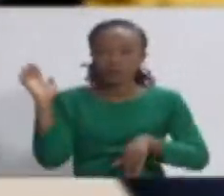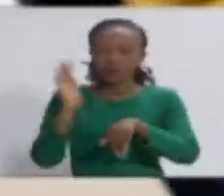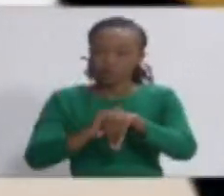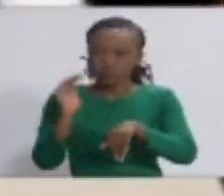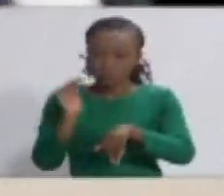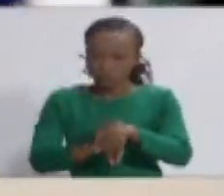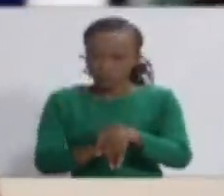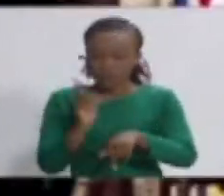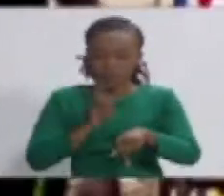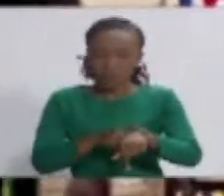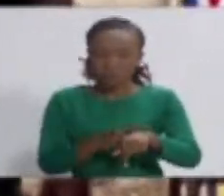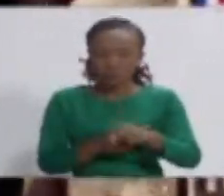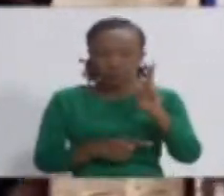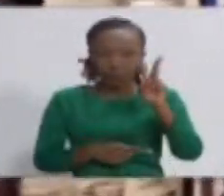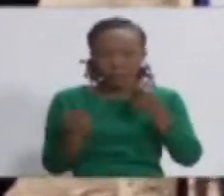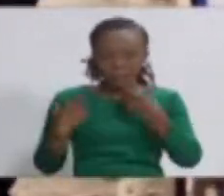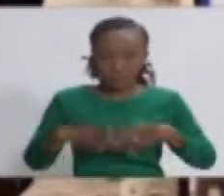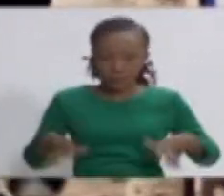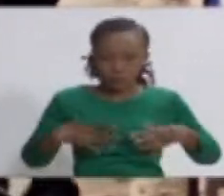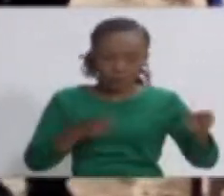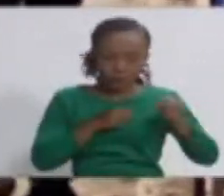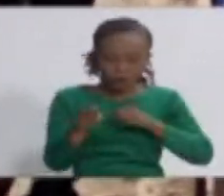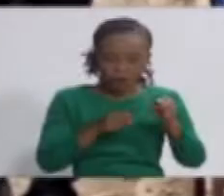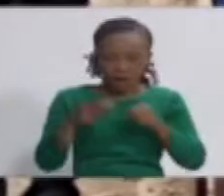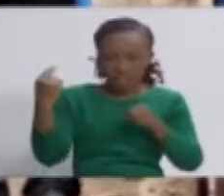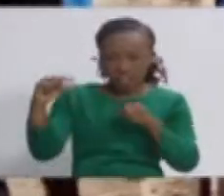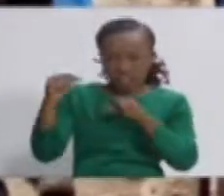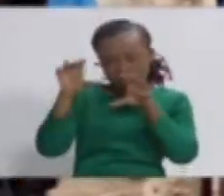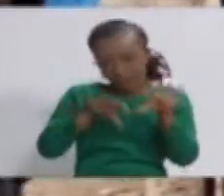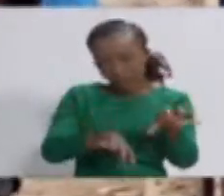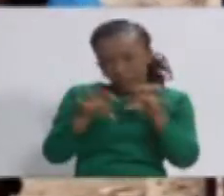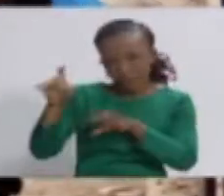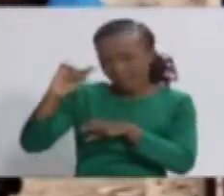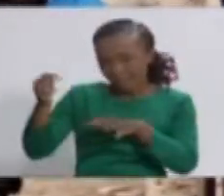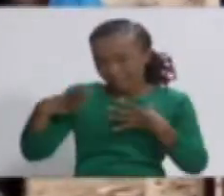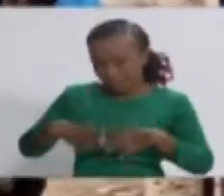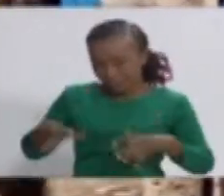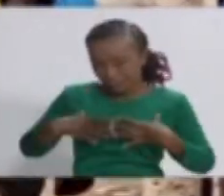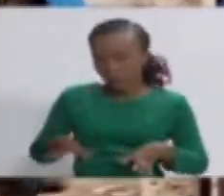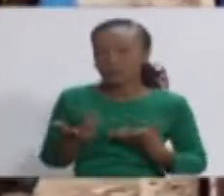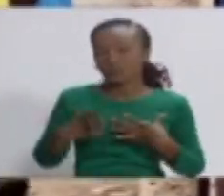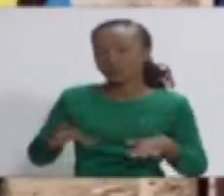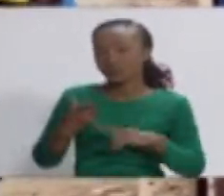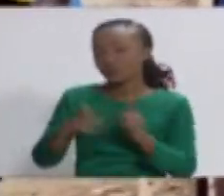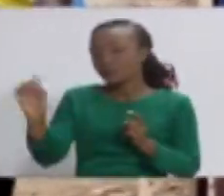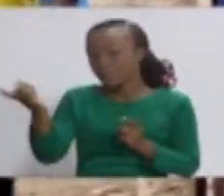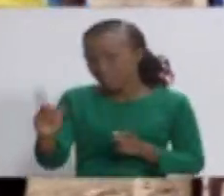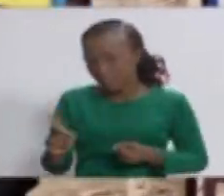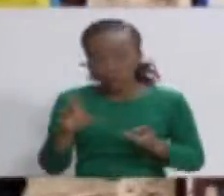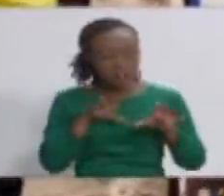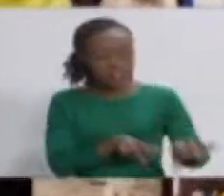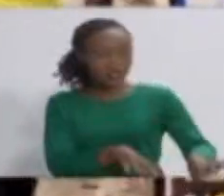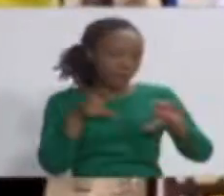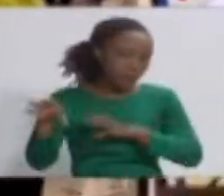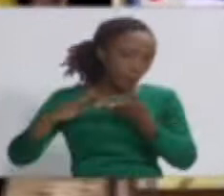fahali wawili wakipigana nyasi ndizo humia. Wa Kenya hususan wakazi wa Nairobi wataathirika